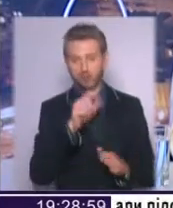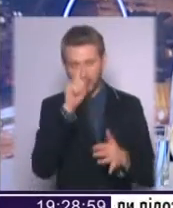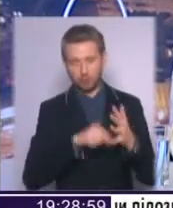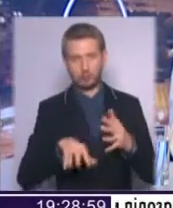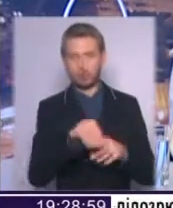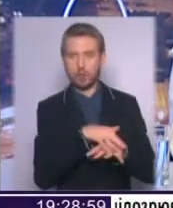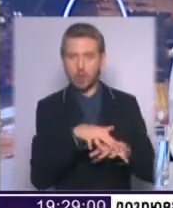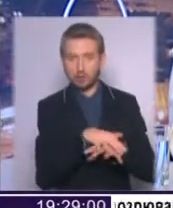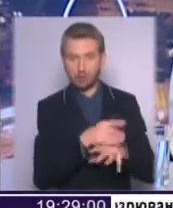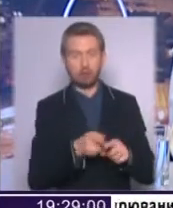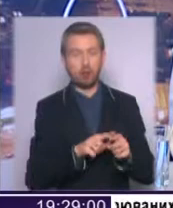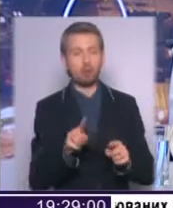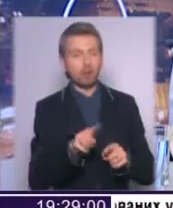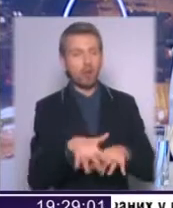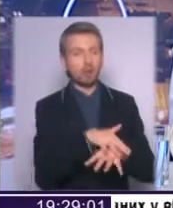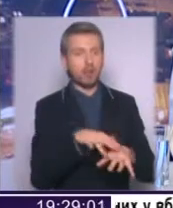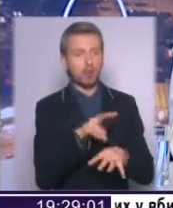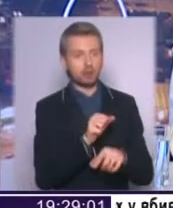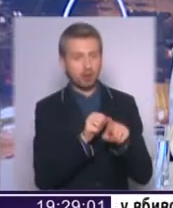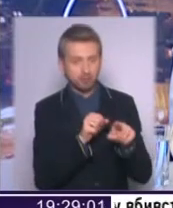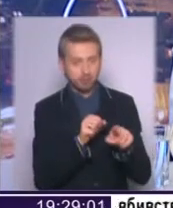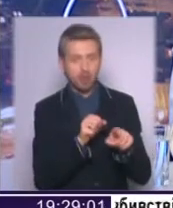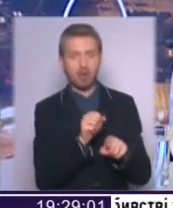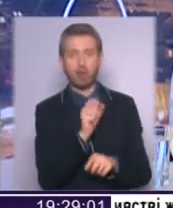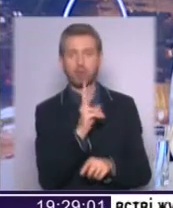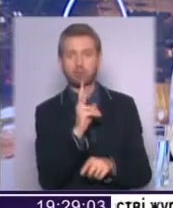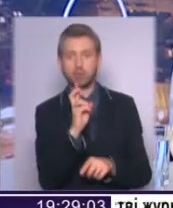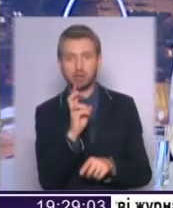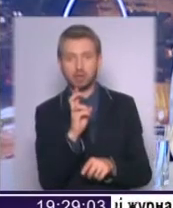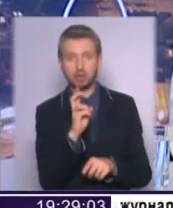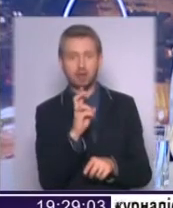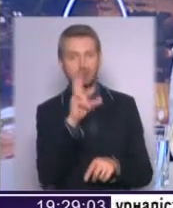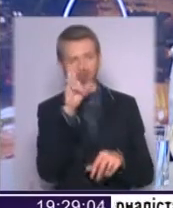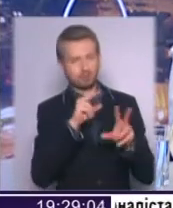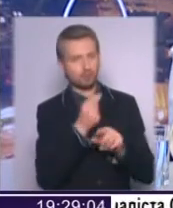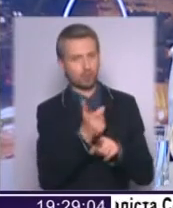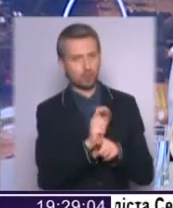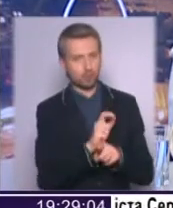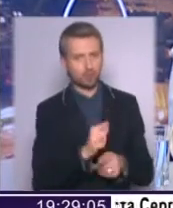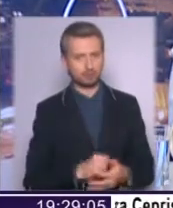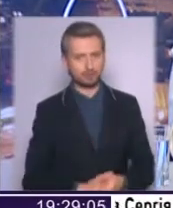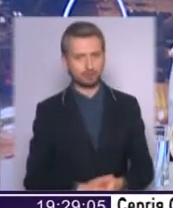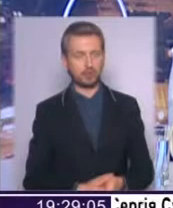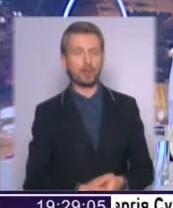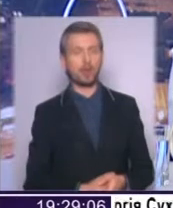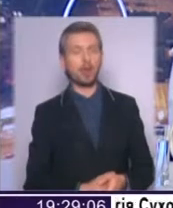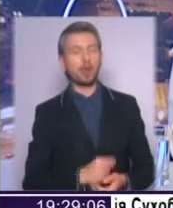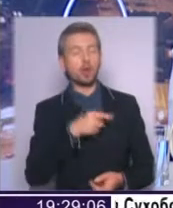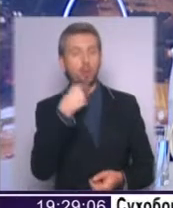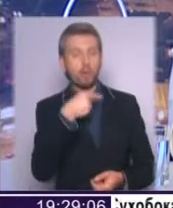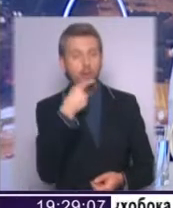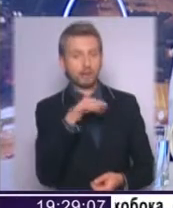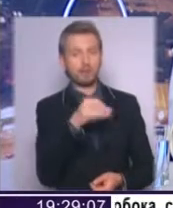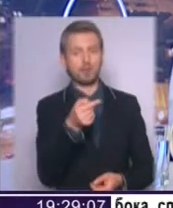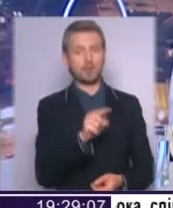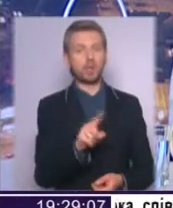що народ на антикорупційне бюро покладає дуже великі надії, сподівання. Тому мова йде про те, що